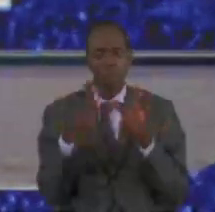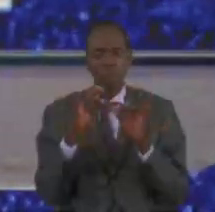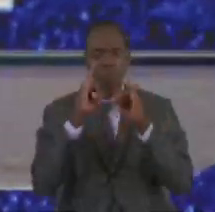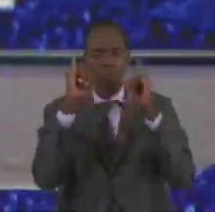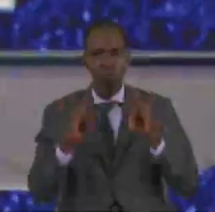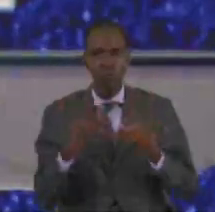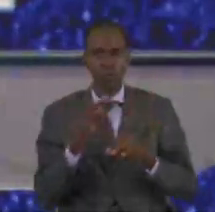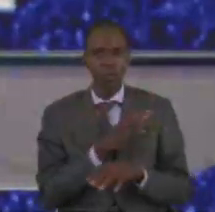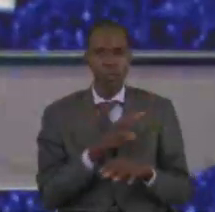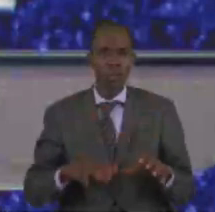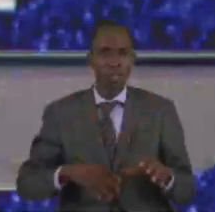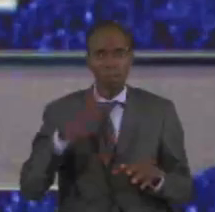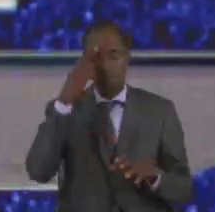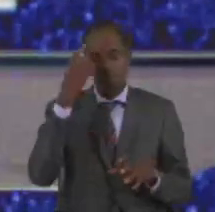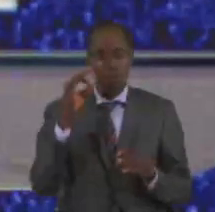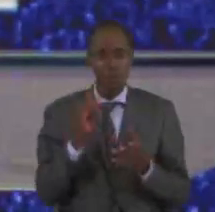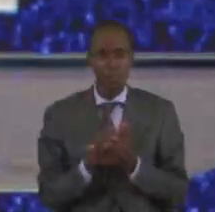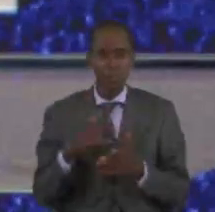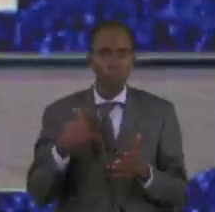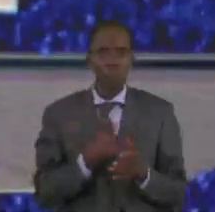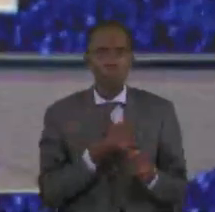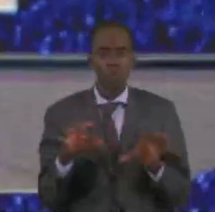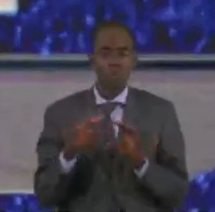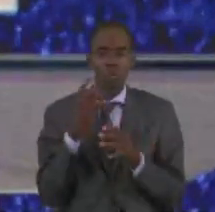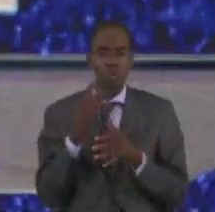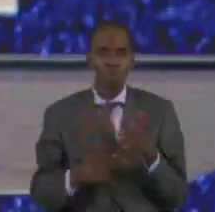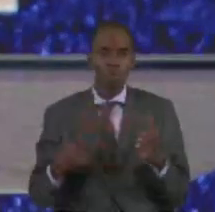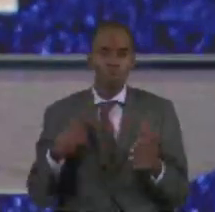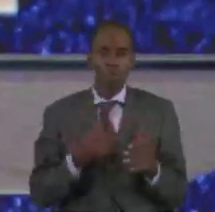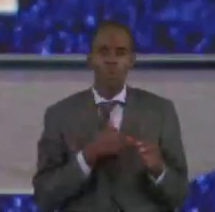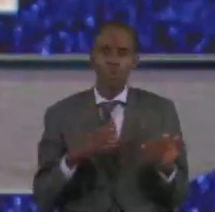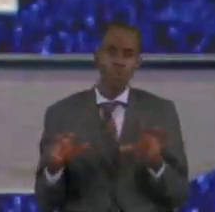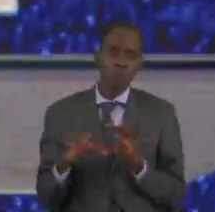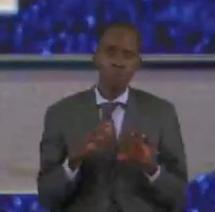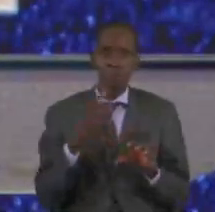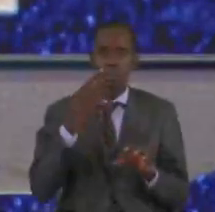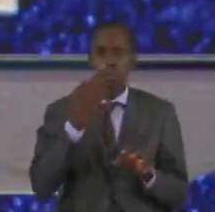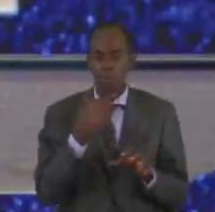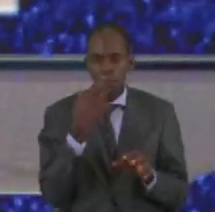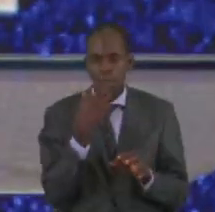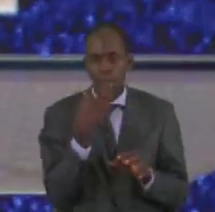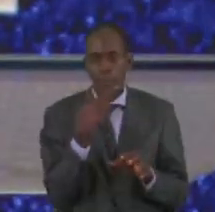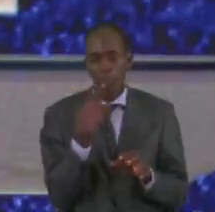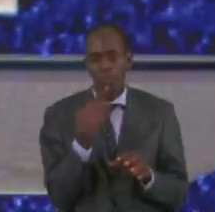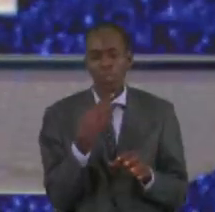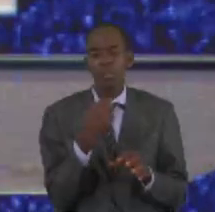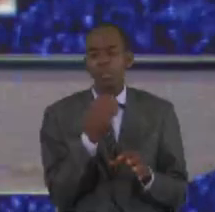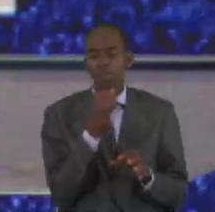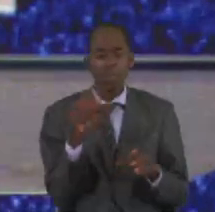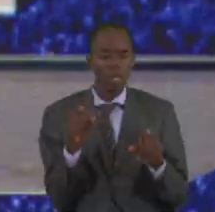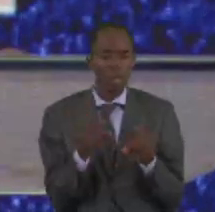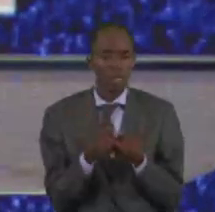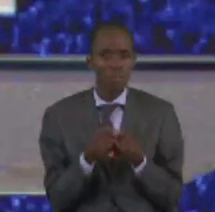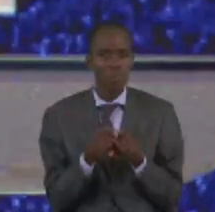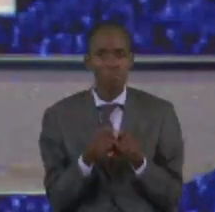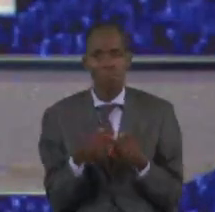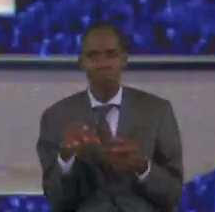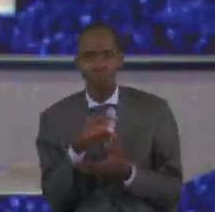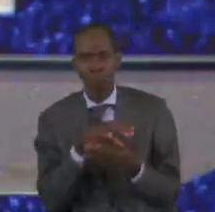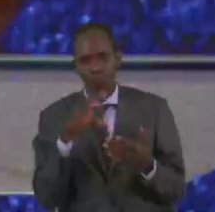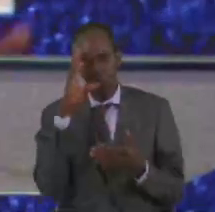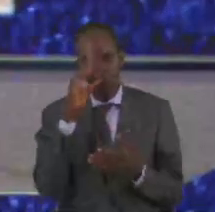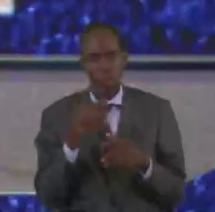Christ. À cause de cela, nous faisons ce que nous faisons, nous parlons non comme pour plaire à des hommes, mais pour